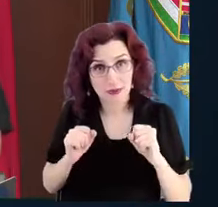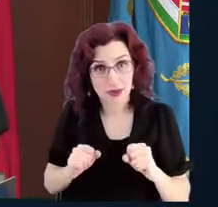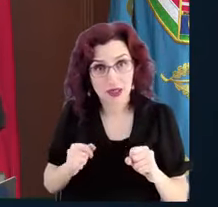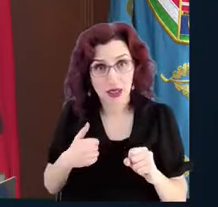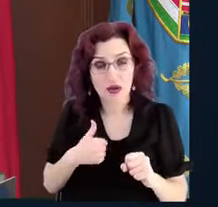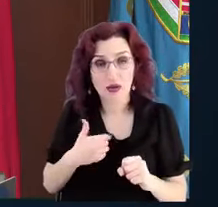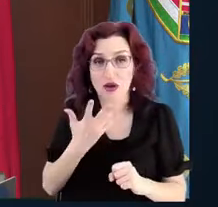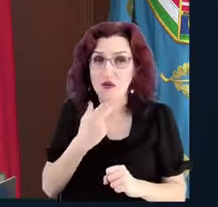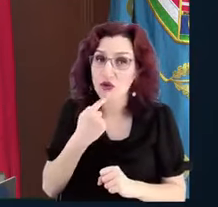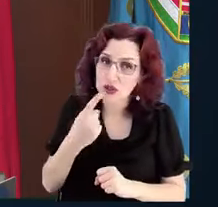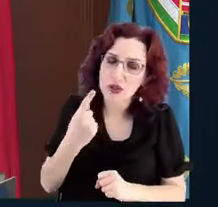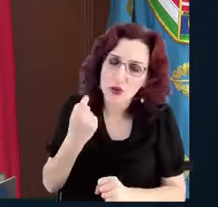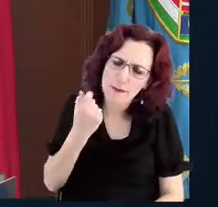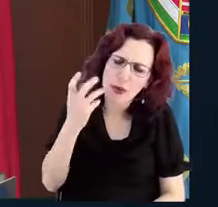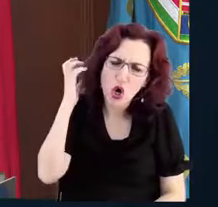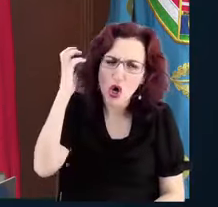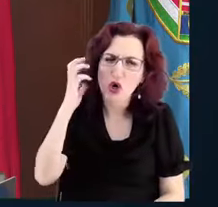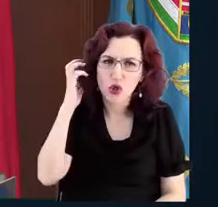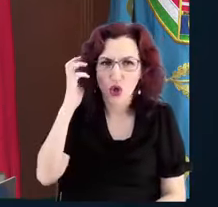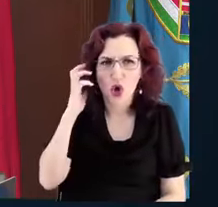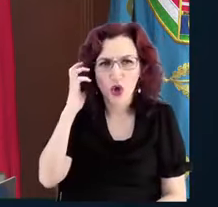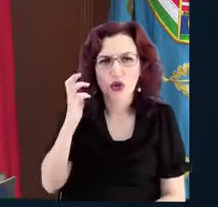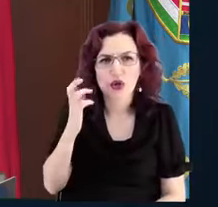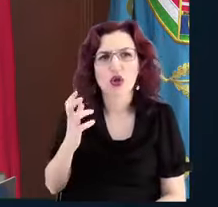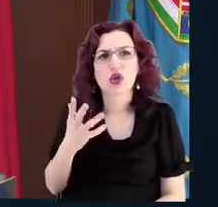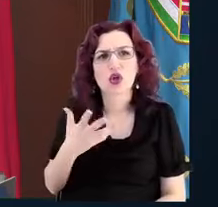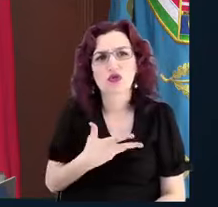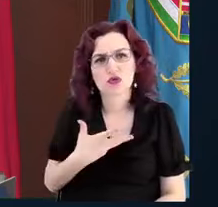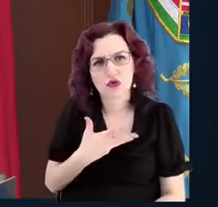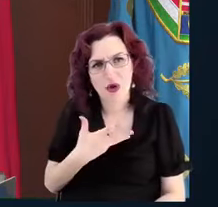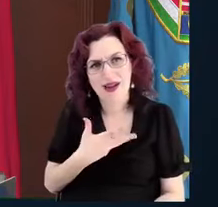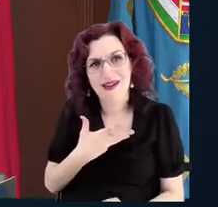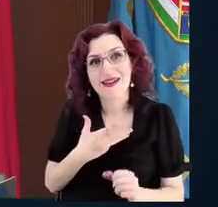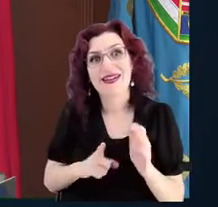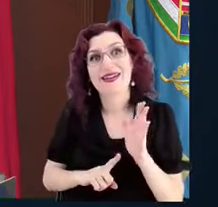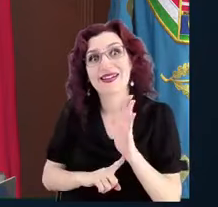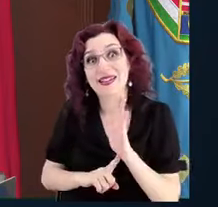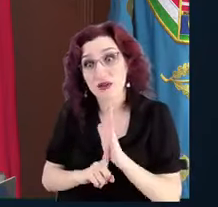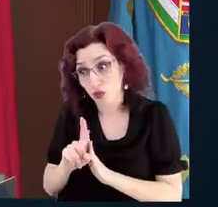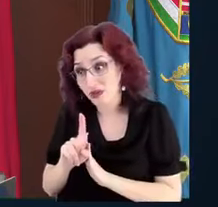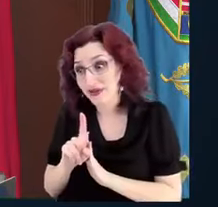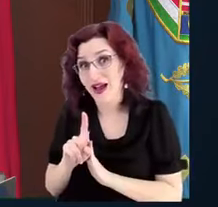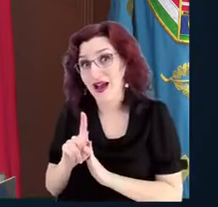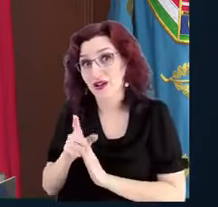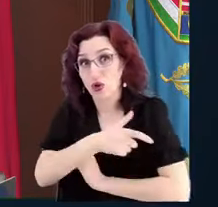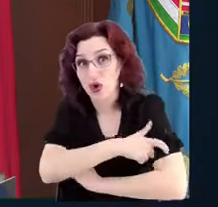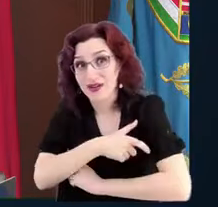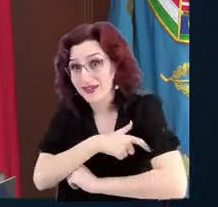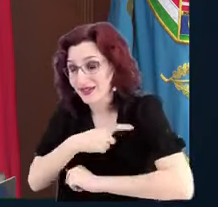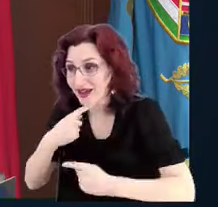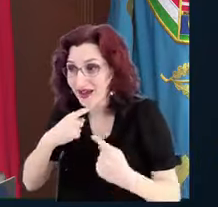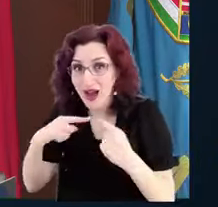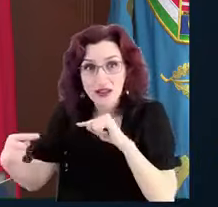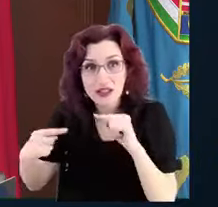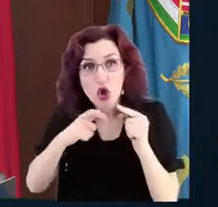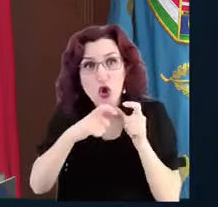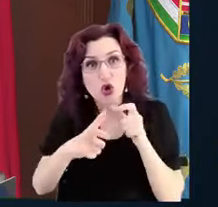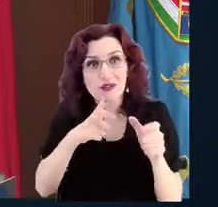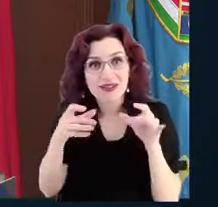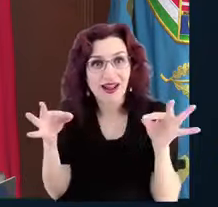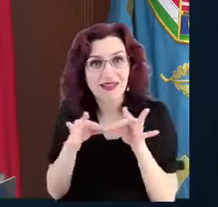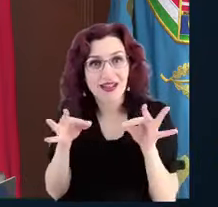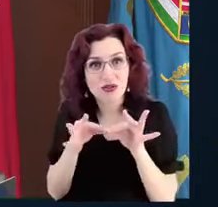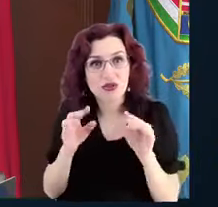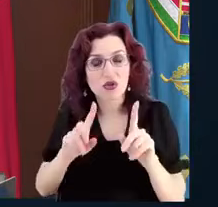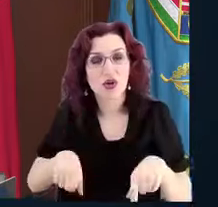con un pizzico di orgoglio attraverso il risultato della contrattazione che le parti sociali sviluppano veramente di mettere in atto qualcosa di